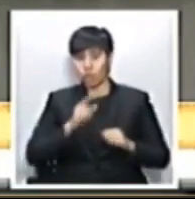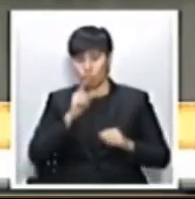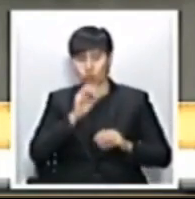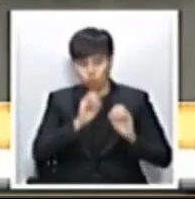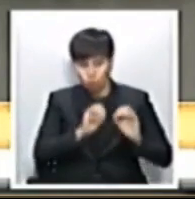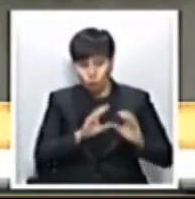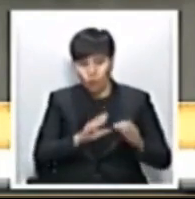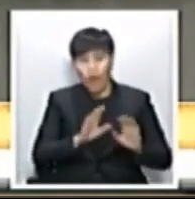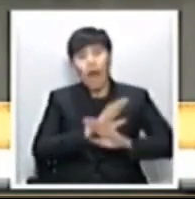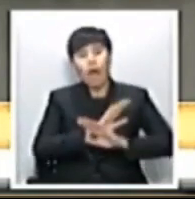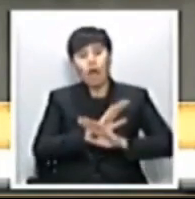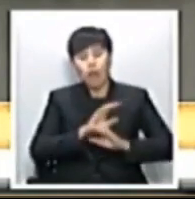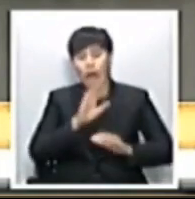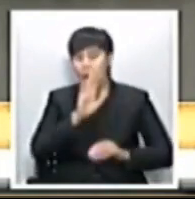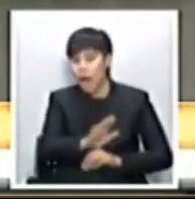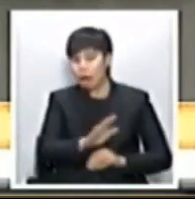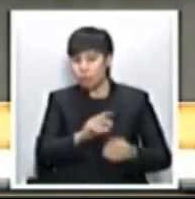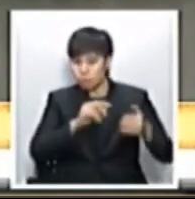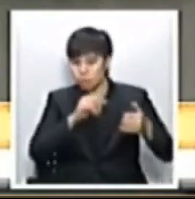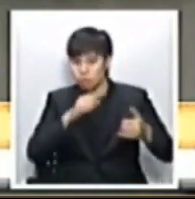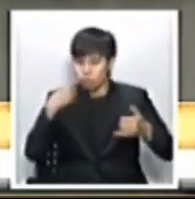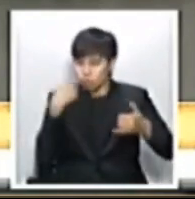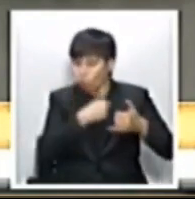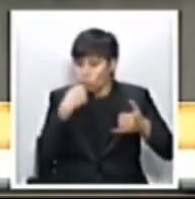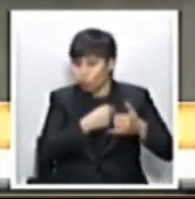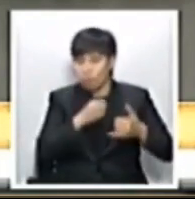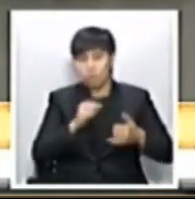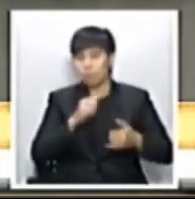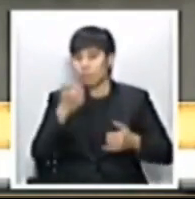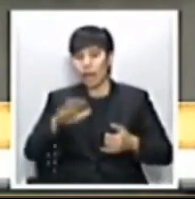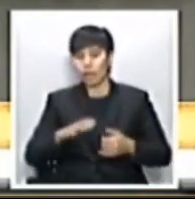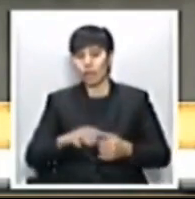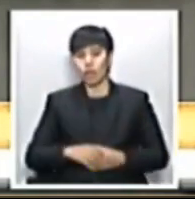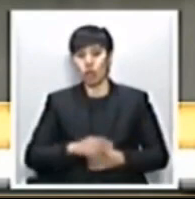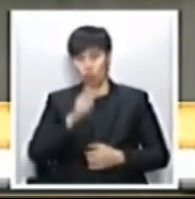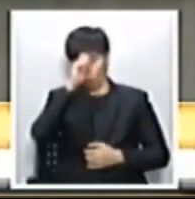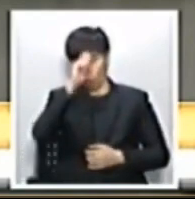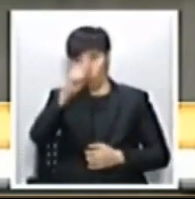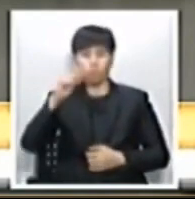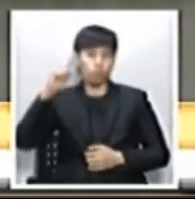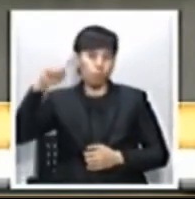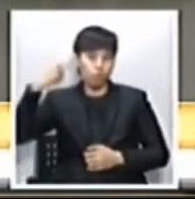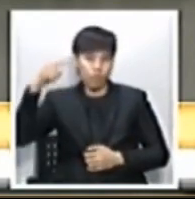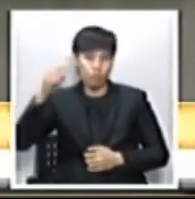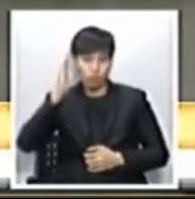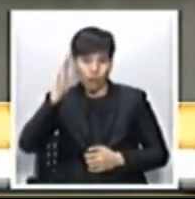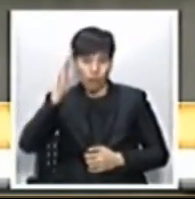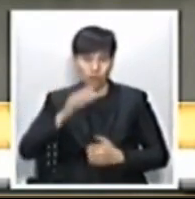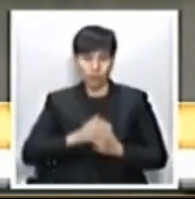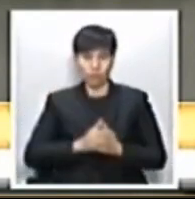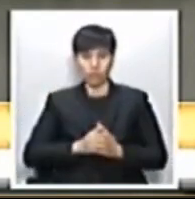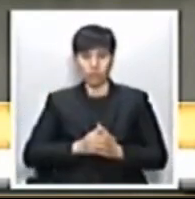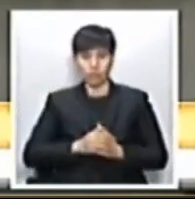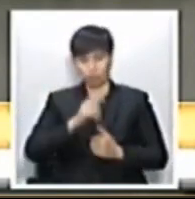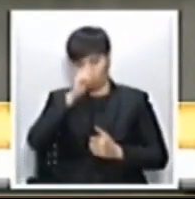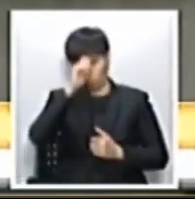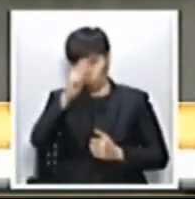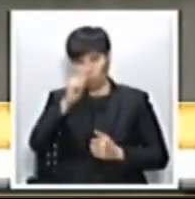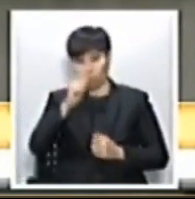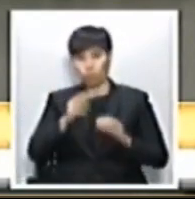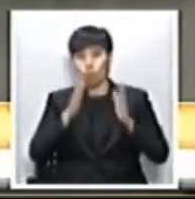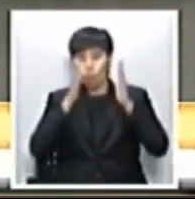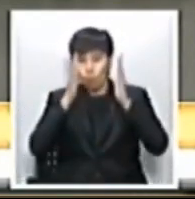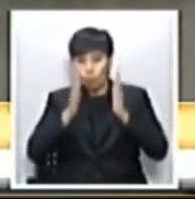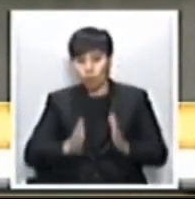งปฏิบัติต่อเพศตรงข้ามด้วยความเคารพรักเคารพและในศักดิ์ศรีของความเป็นมนุษย์สอน